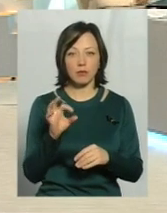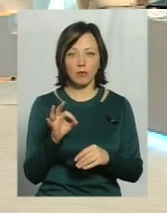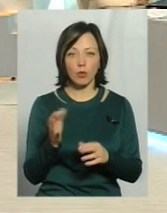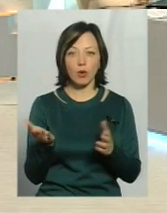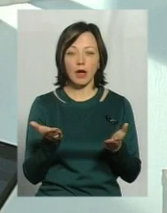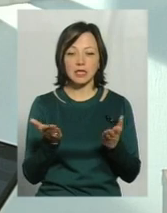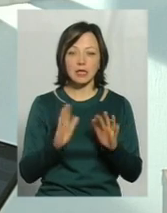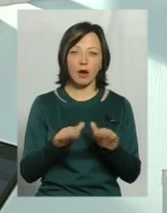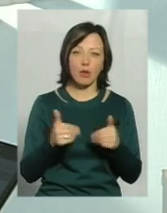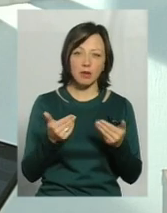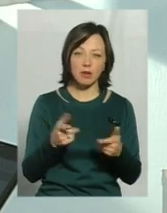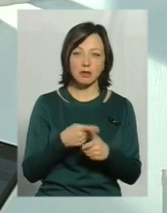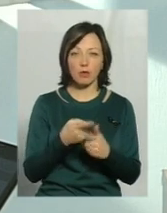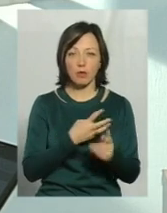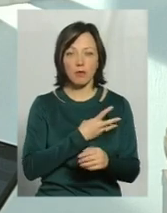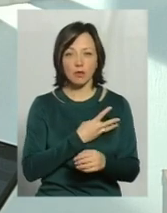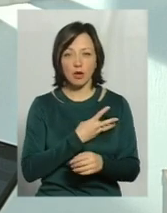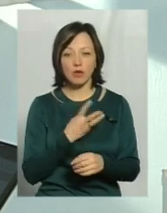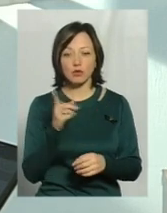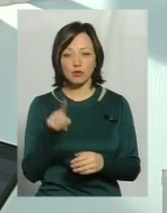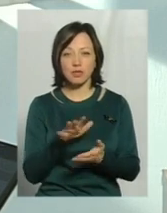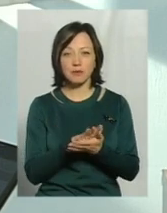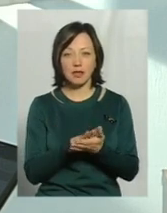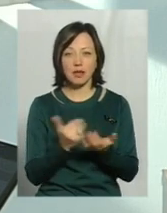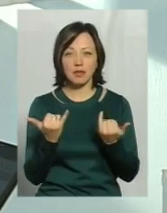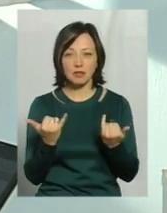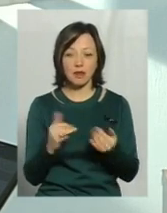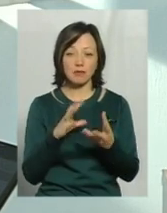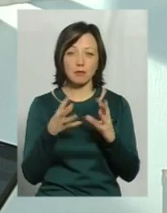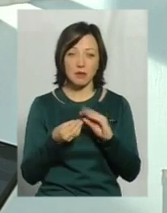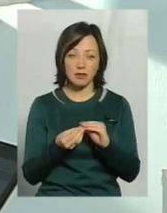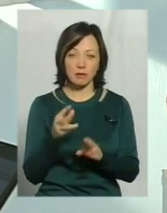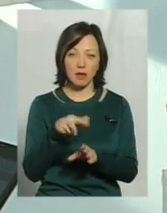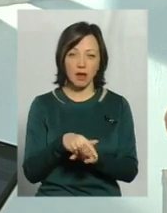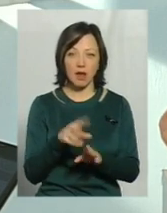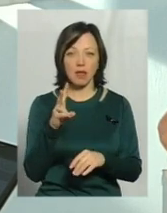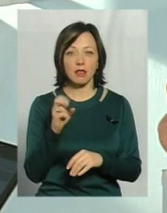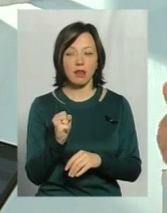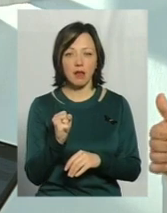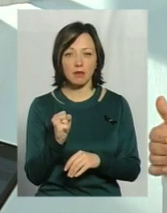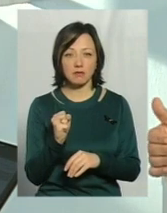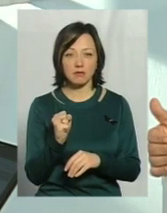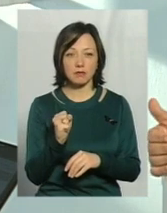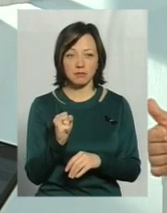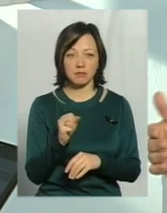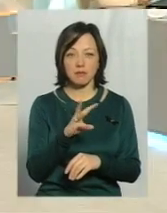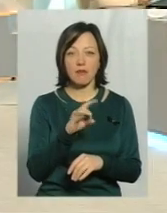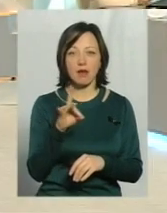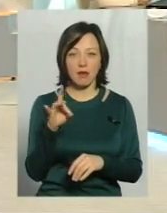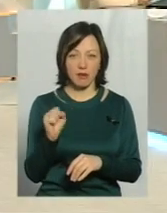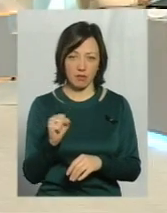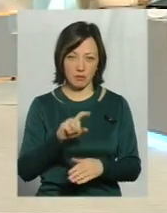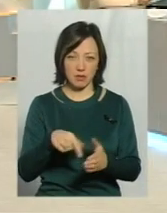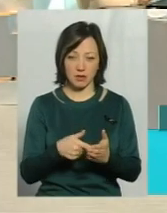якісь рекомендації або побажання, тому що сміття зараз, в принципі, лягає на плечі мерів.